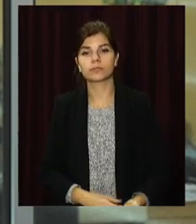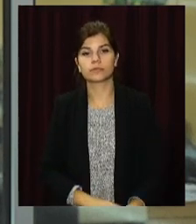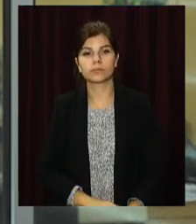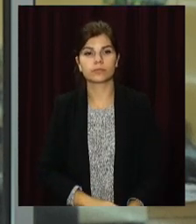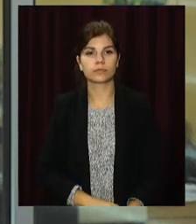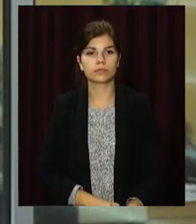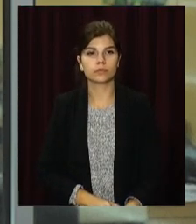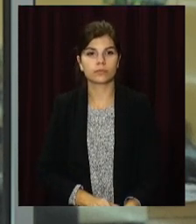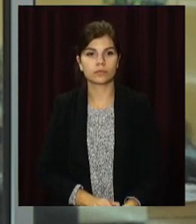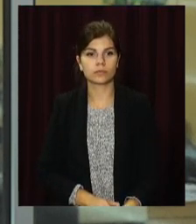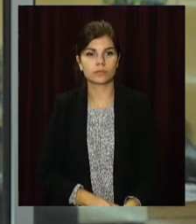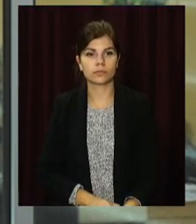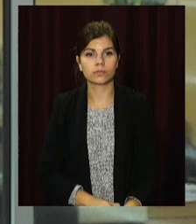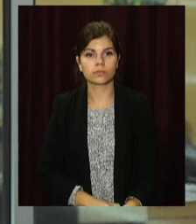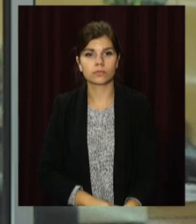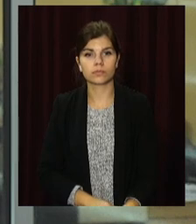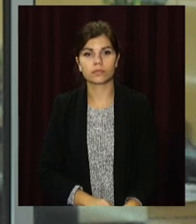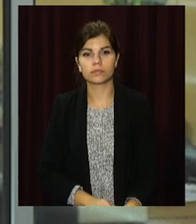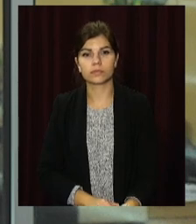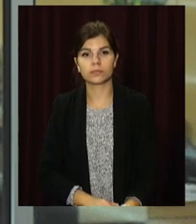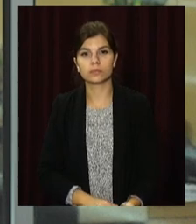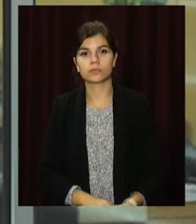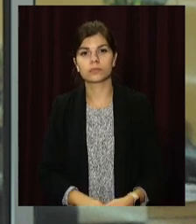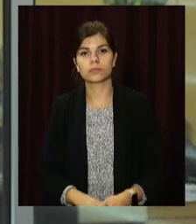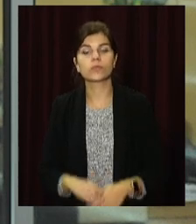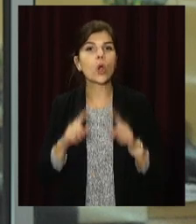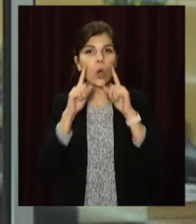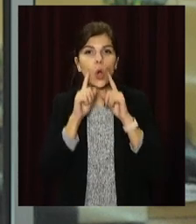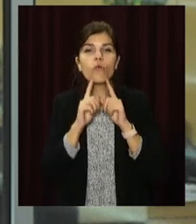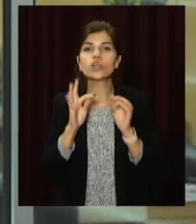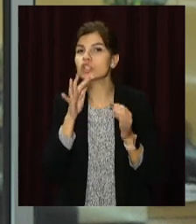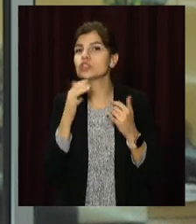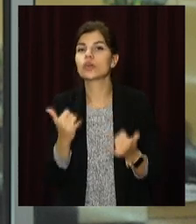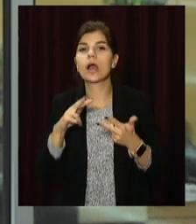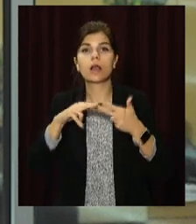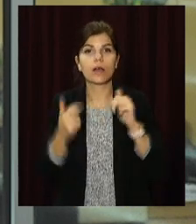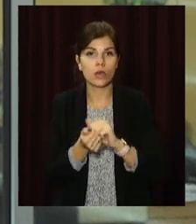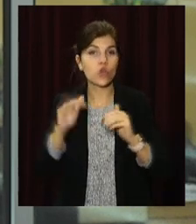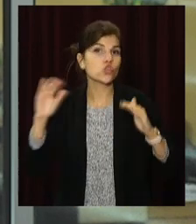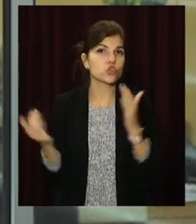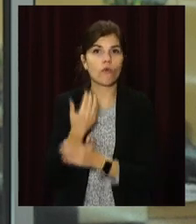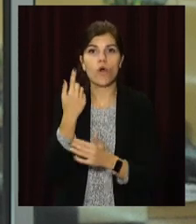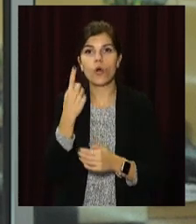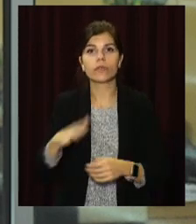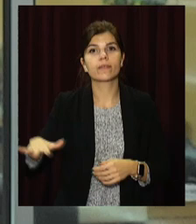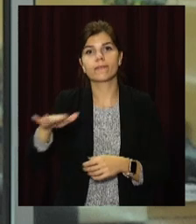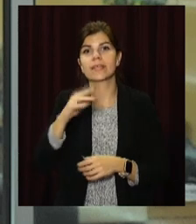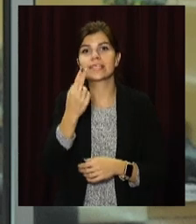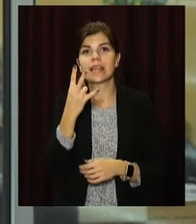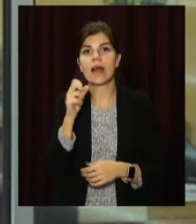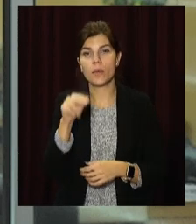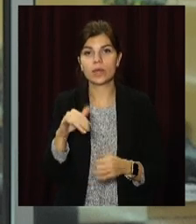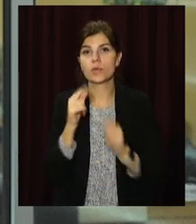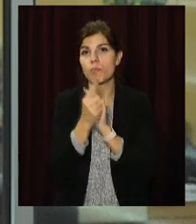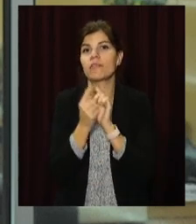одну з філій мережі ЦНАП і перетворила її на прозорий офіс. Прозорий офіс – це клієнтоорієнтована система надання адмінпослуг,